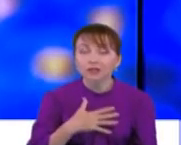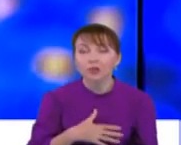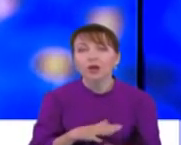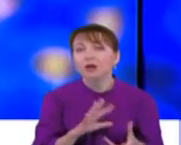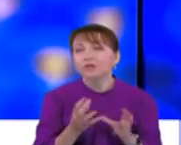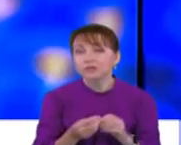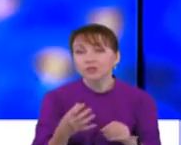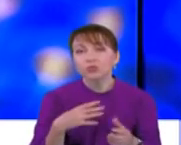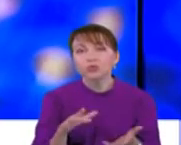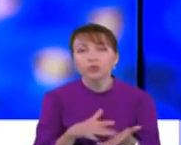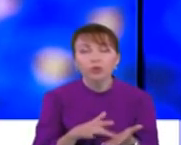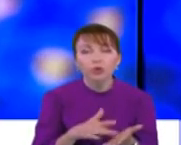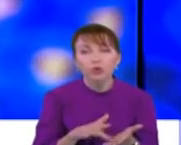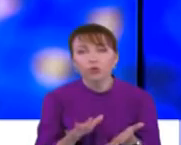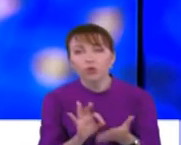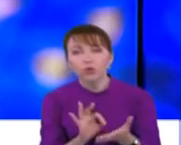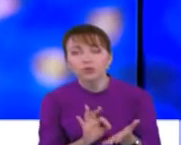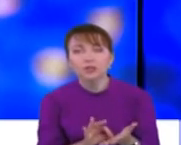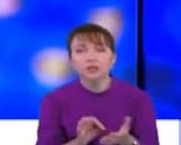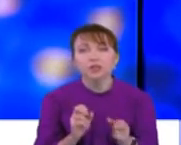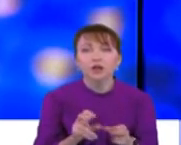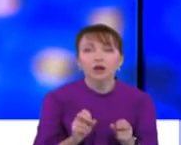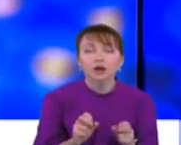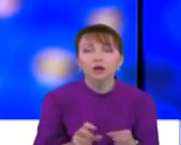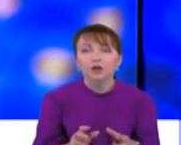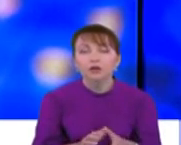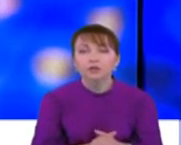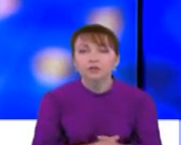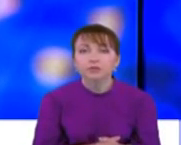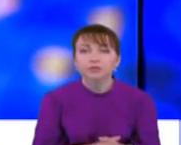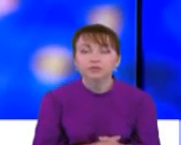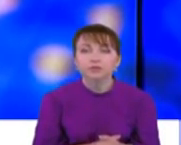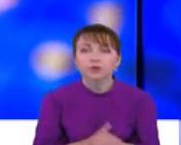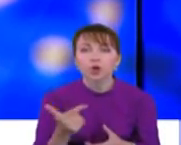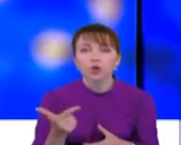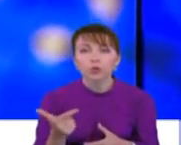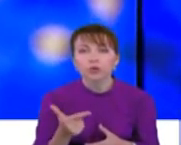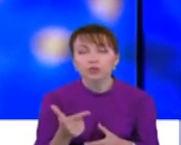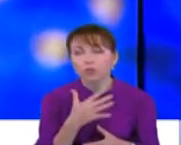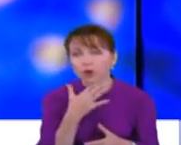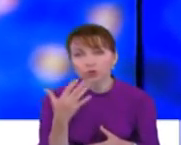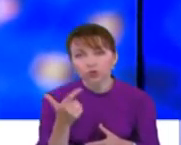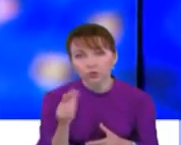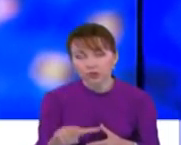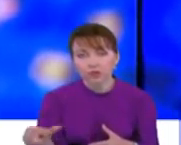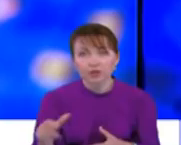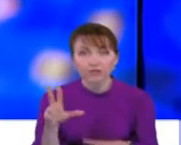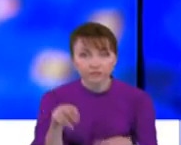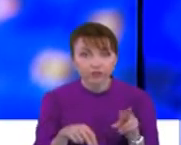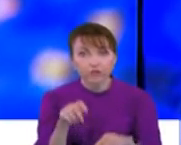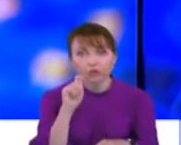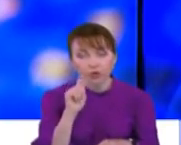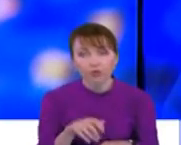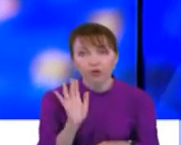і прорахунки в його оцінки того, яким чином громадяни, багато громадян, як він вважав, в